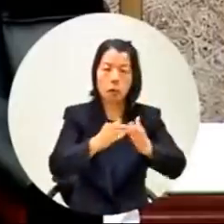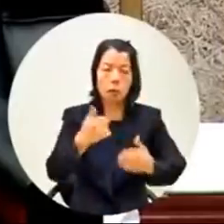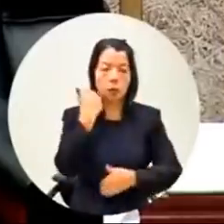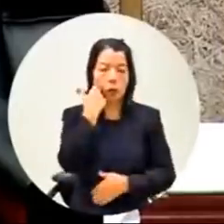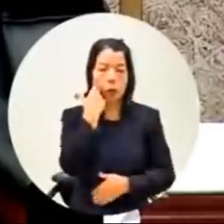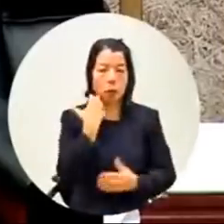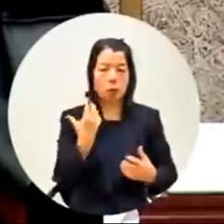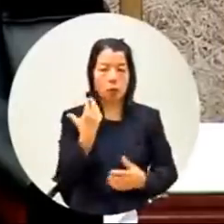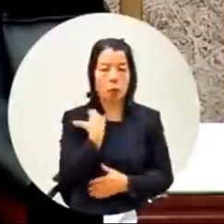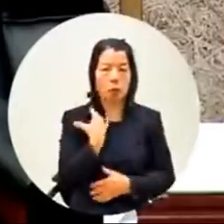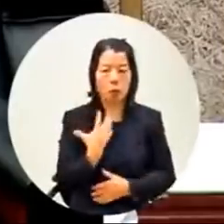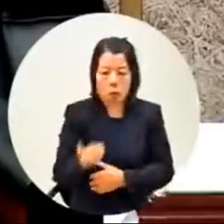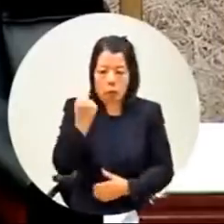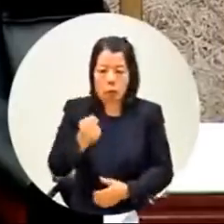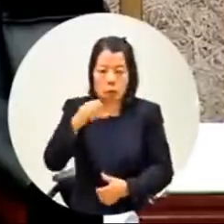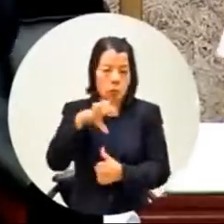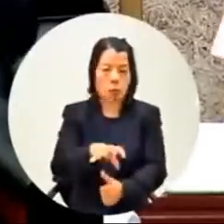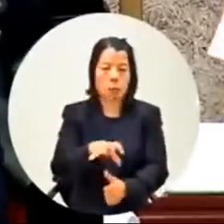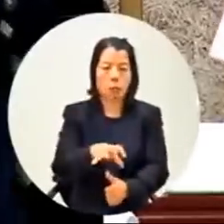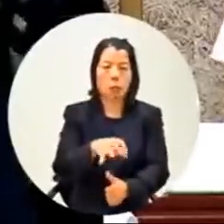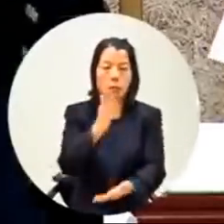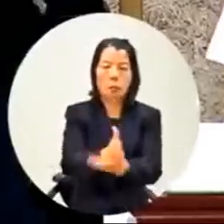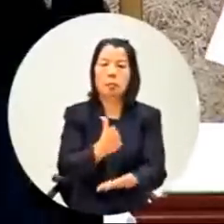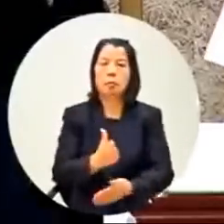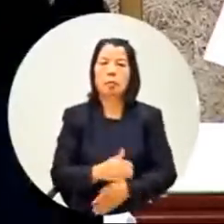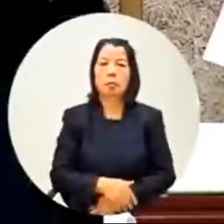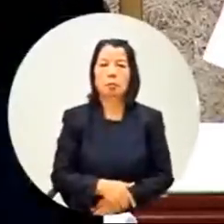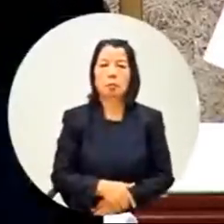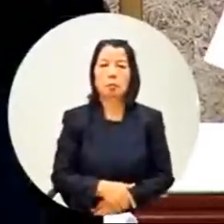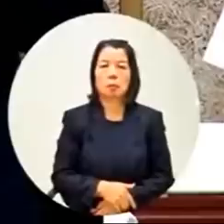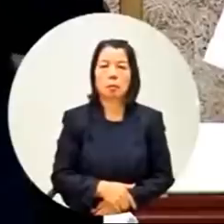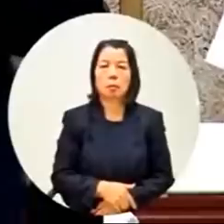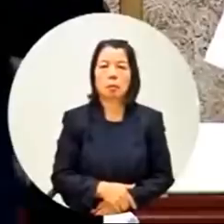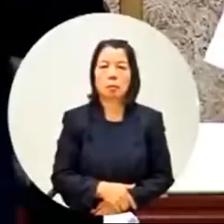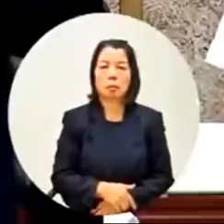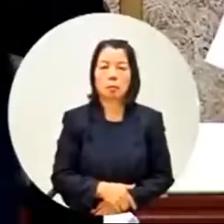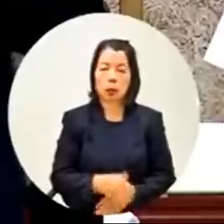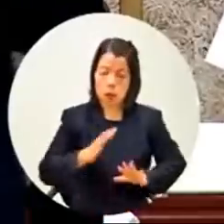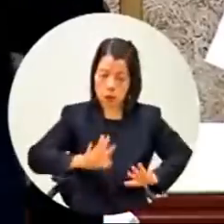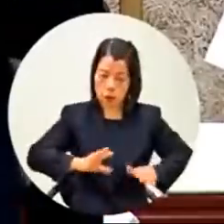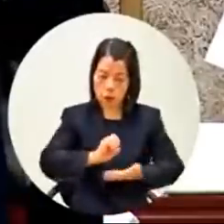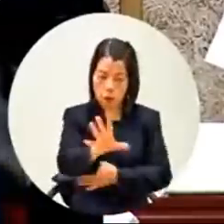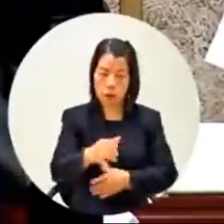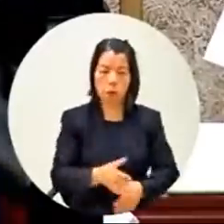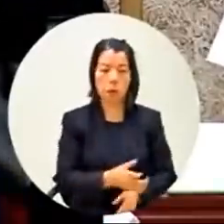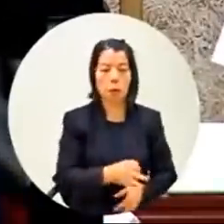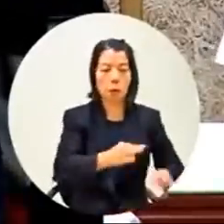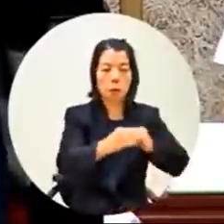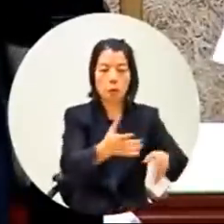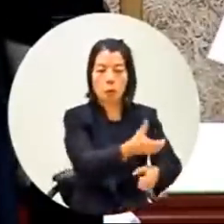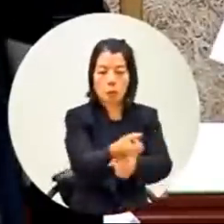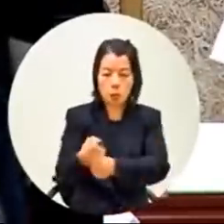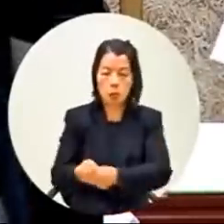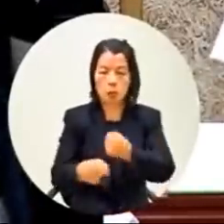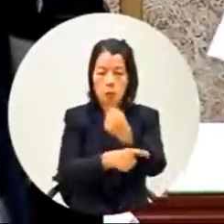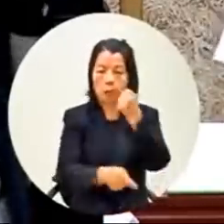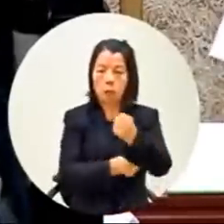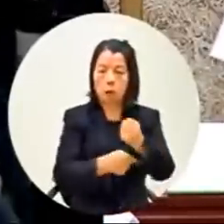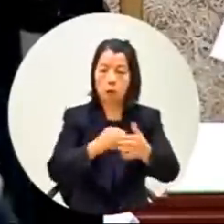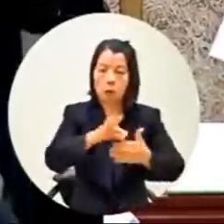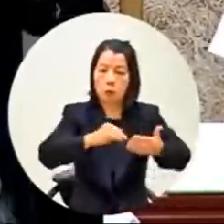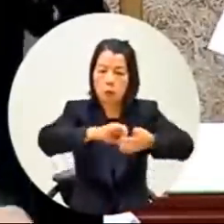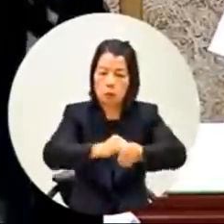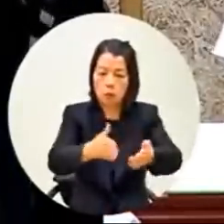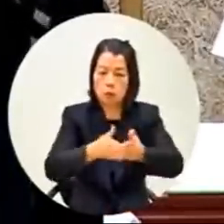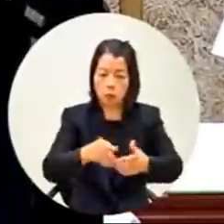哪一位上级长官？请你说明一下。 委员报告哈，刚刚报告就是说，促参法的规定就是一定要政策需求先